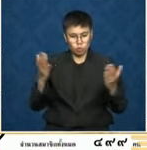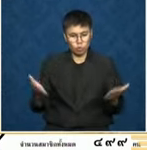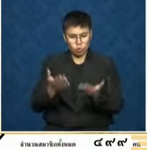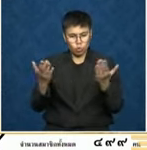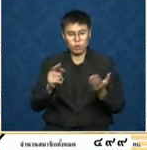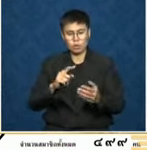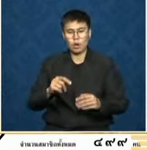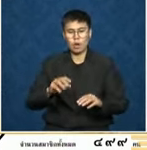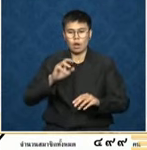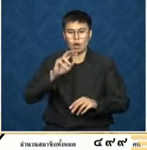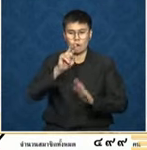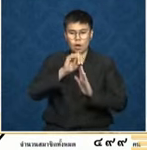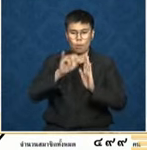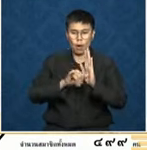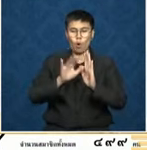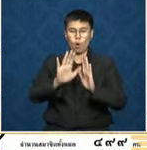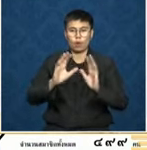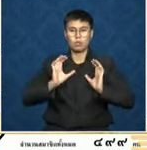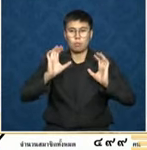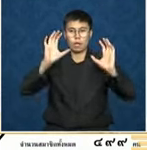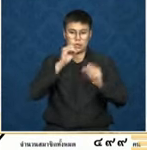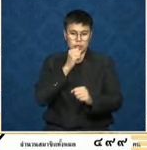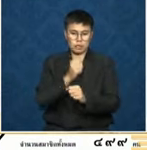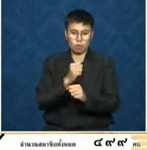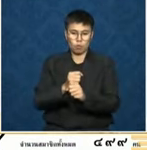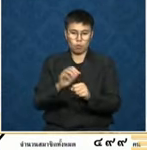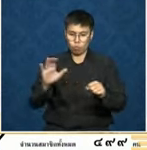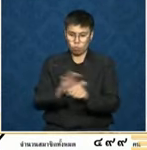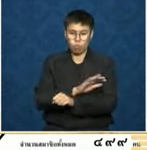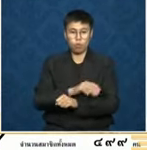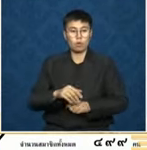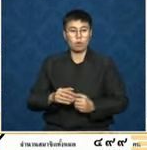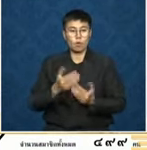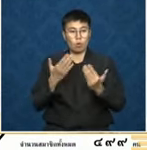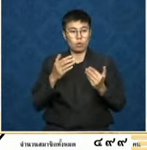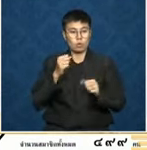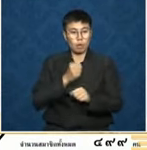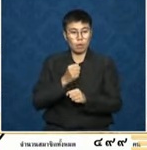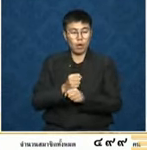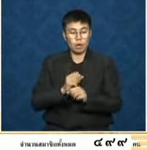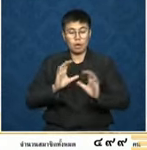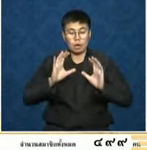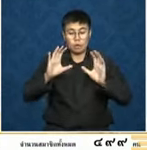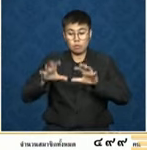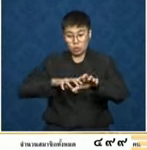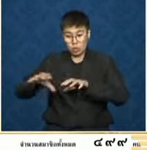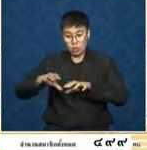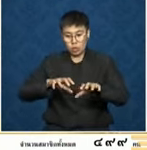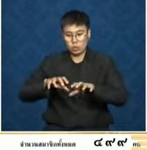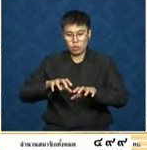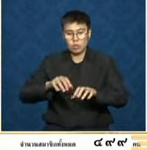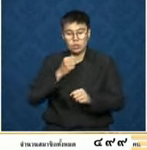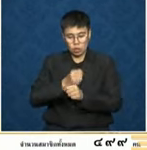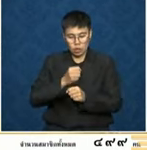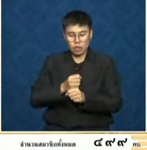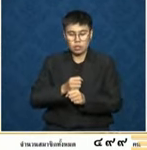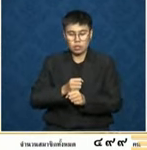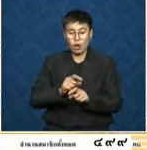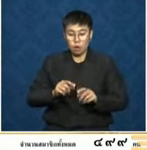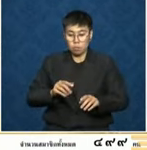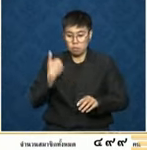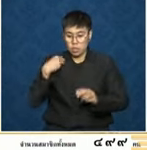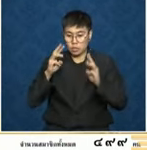โยบายของรัฐก็จะทำได้อย่างเต็มที่นะครับหน่วยงานของรัฐนะครับก็จะมีเวลาบริหารงบประมาณได้อย่างเต็มที่ค คู่สัญญาของ